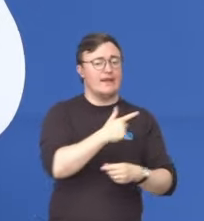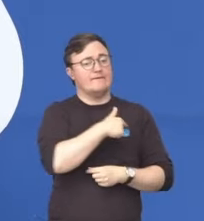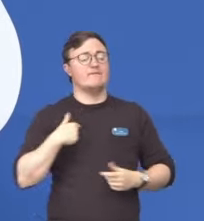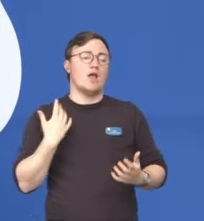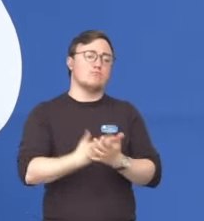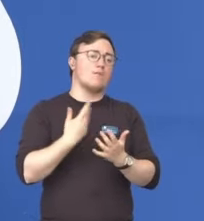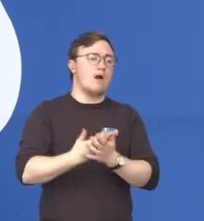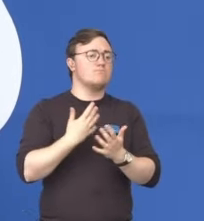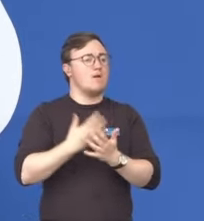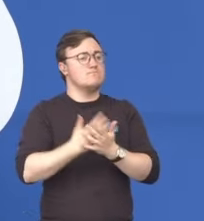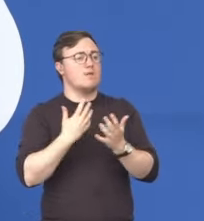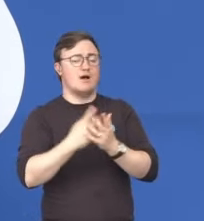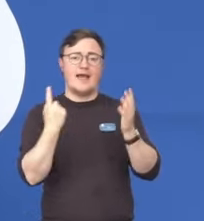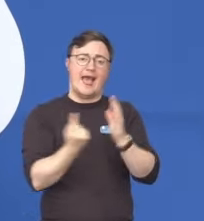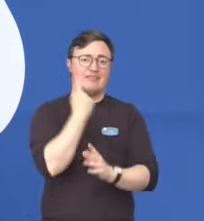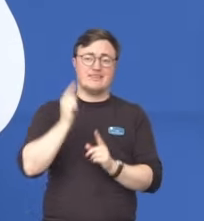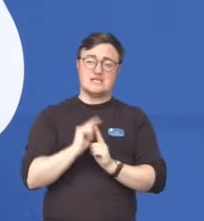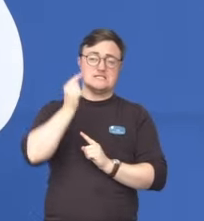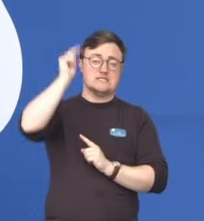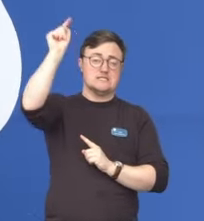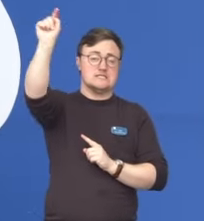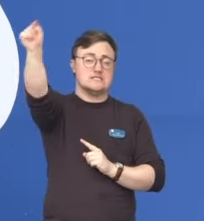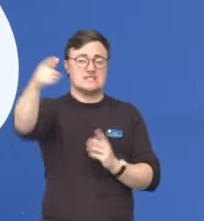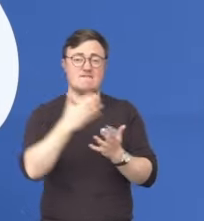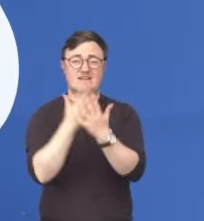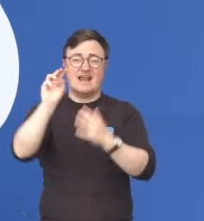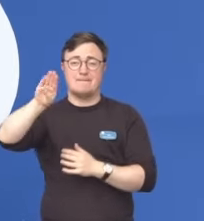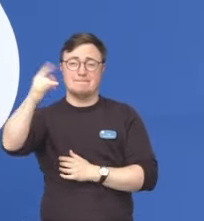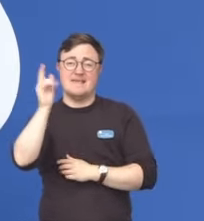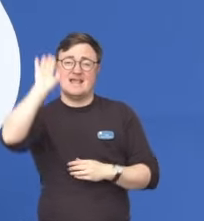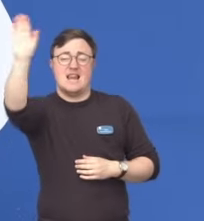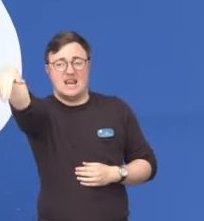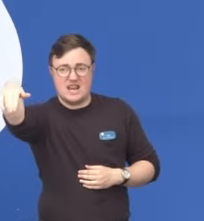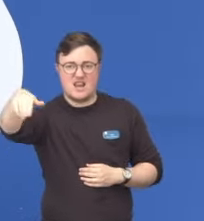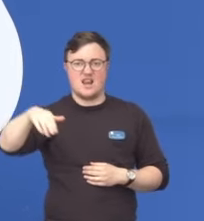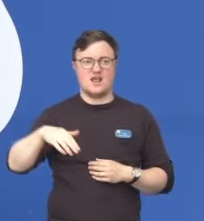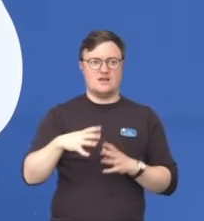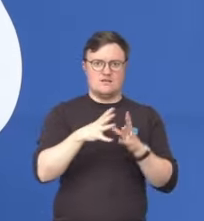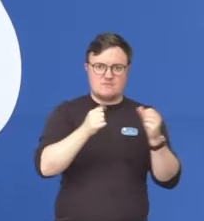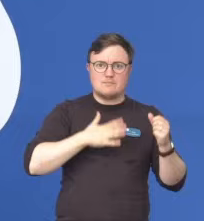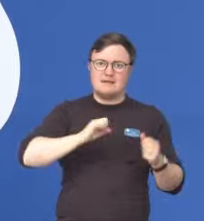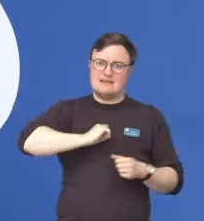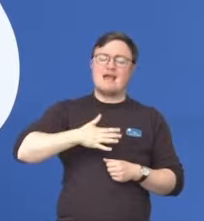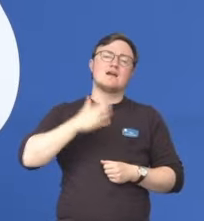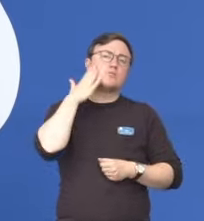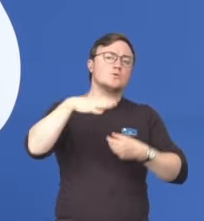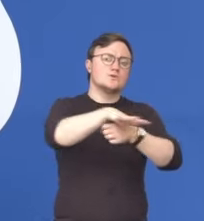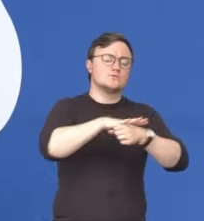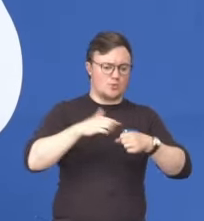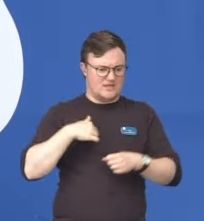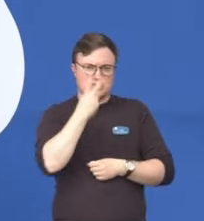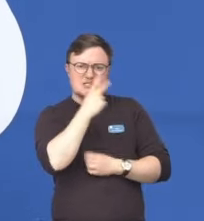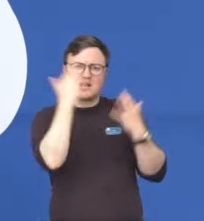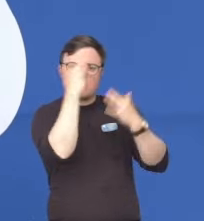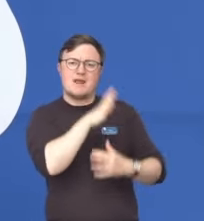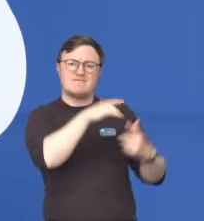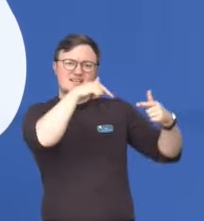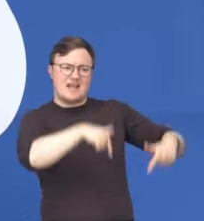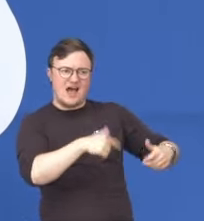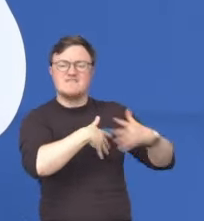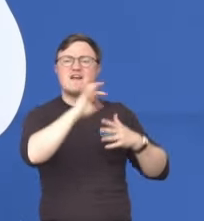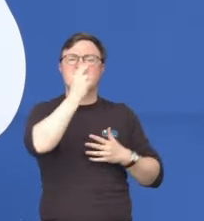om saker som händer hundratals mil bort medan man ser stora problem och utmaningar i ett eget egna bostadsområde, då behöver EU såklart också göra